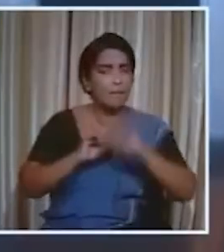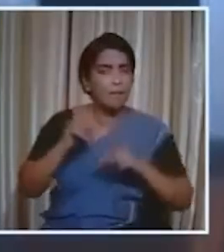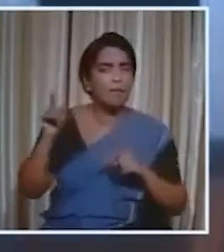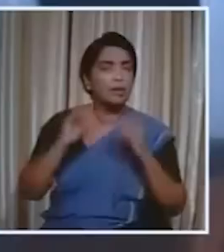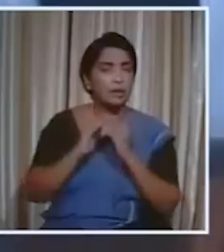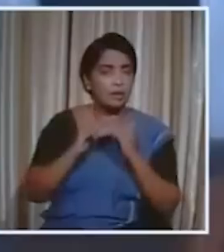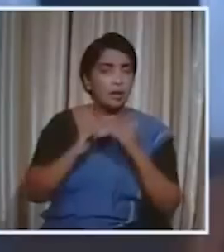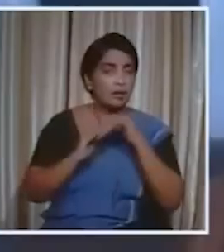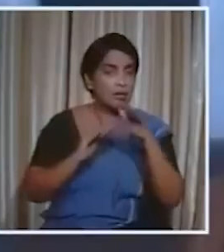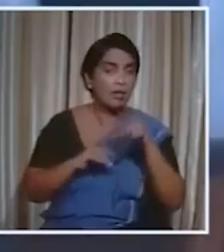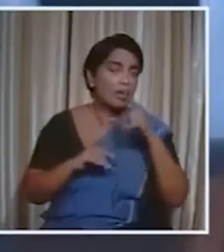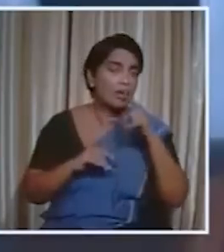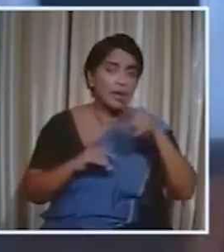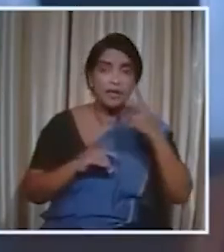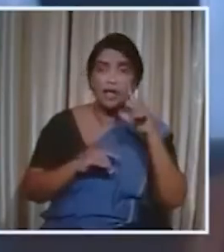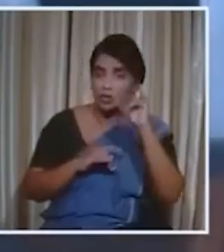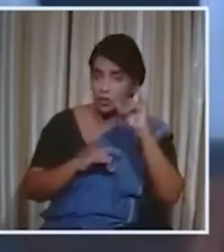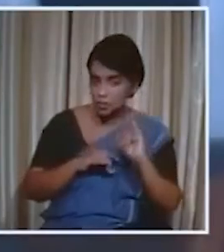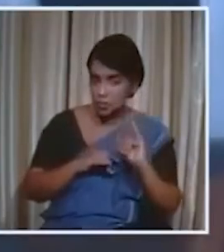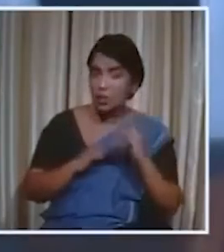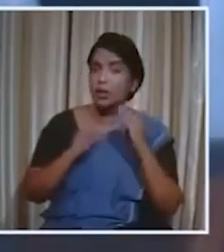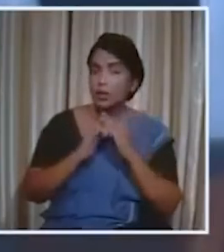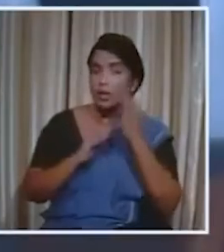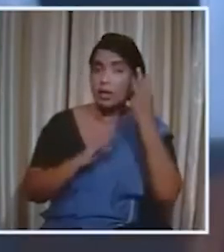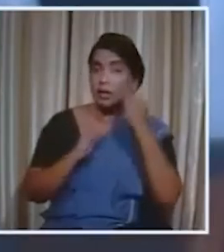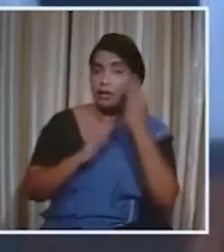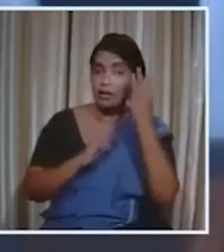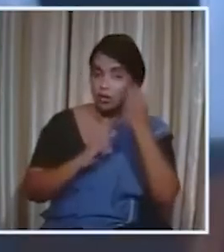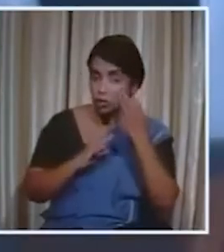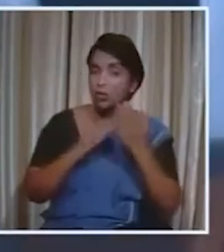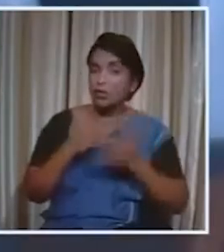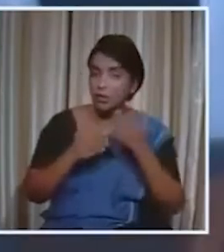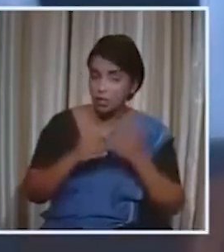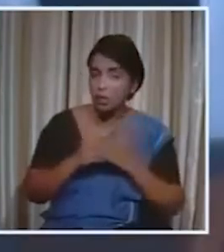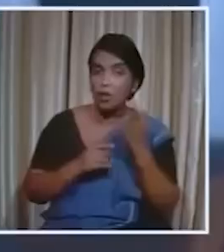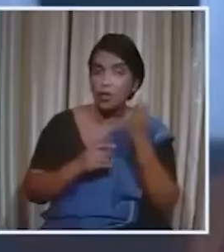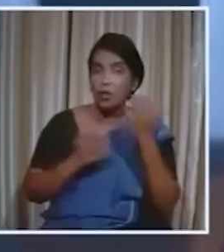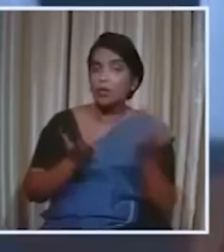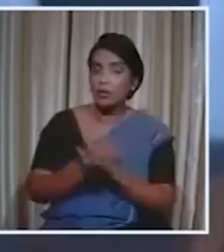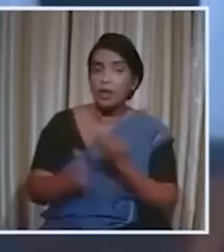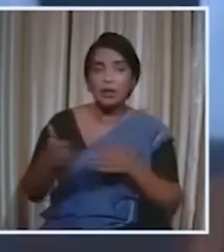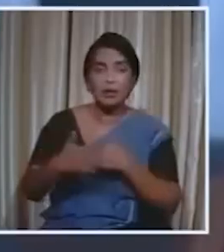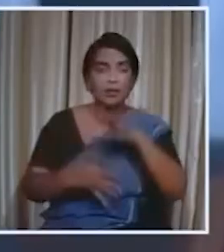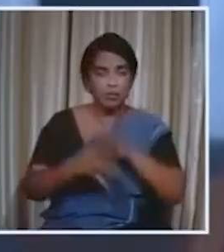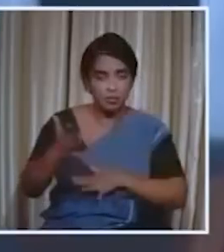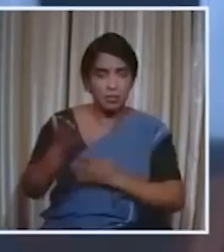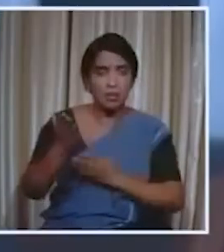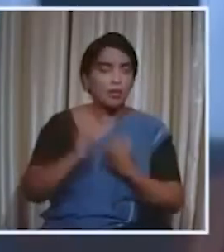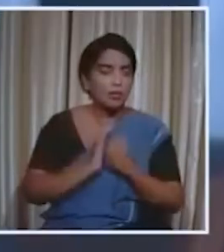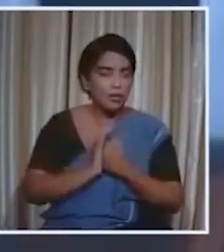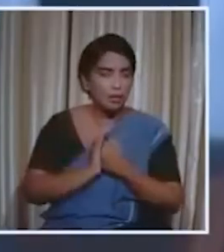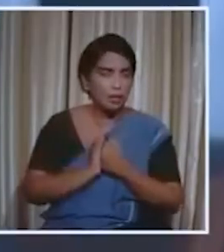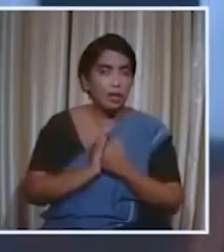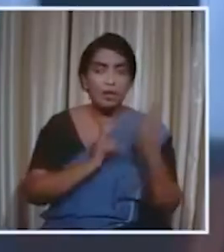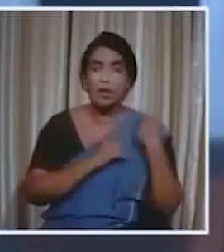නිවාස ගම්මාන 186ම නිවාස 3000 ගානම නිම කරන්න මුදල් වෙන් කරන්න කැබිනට් පත්‍රිකාවක් ගරු විෂය